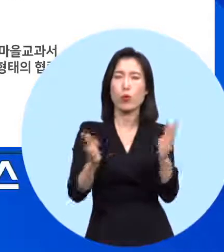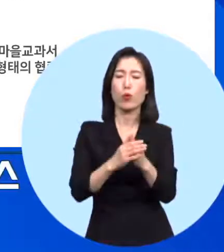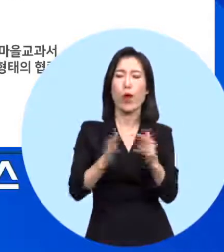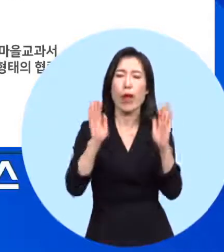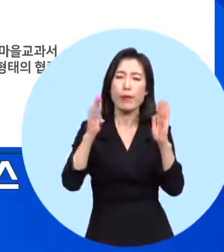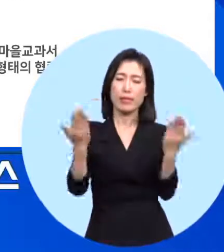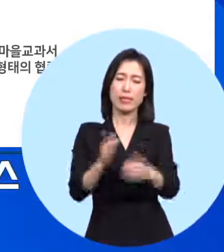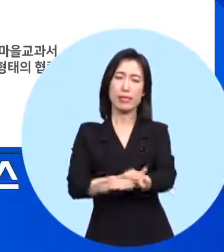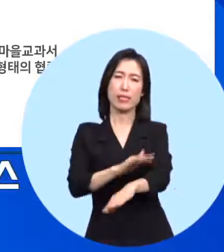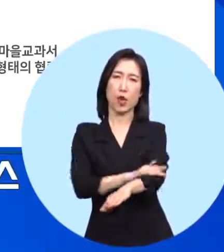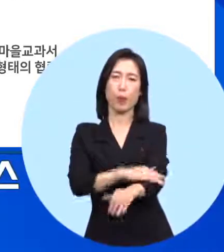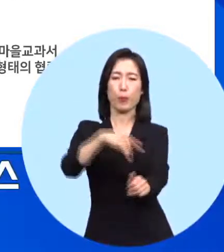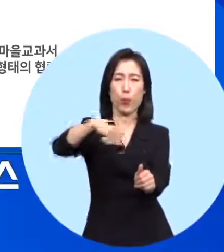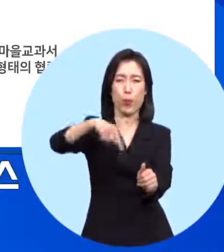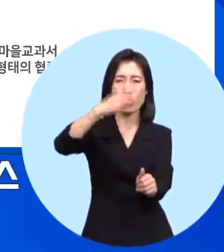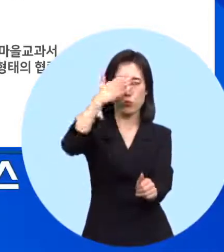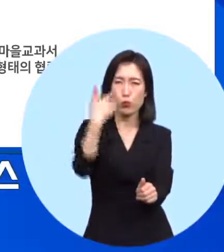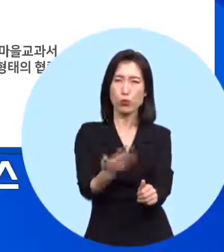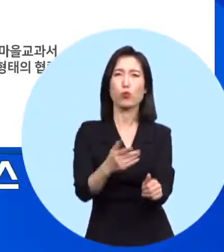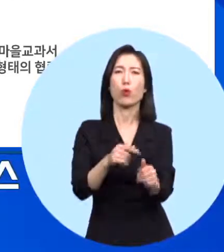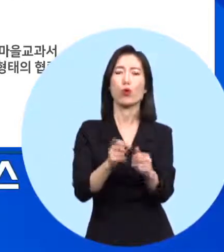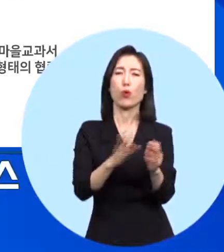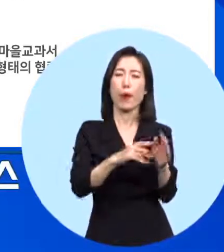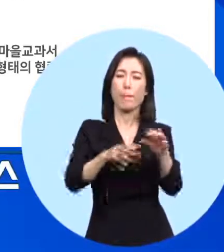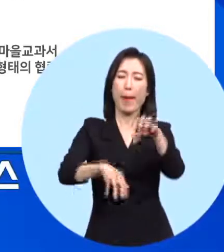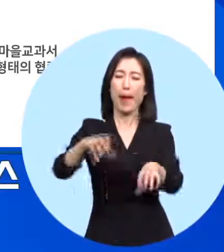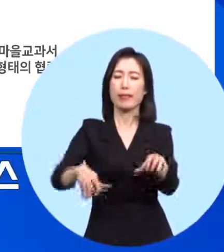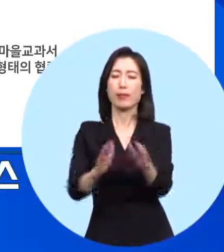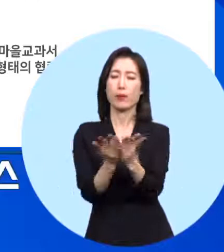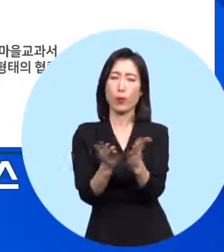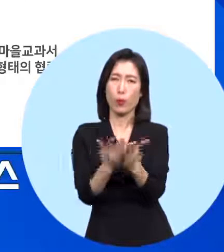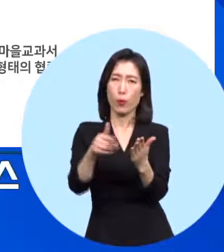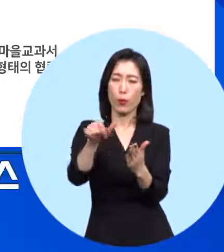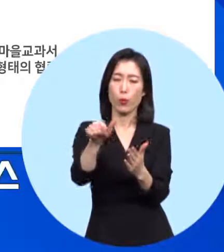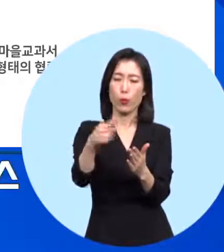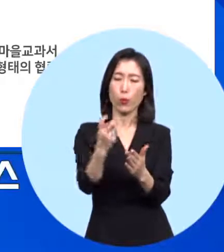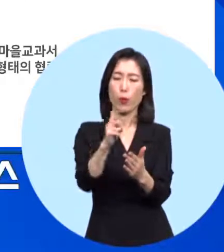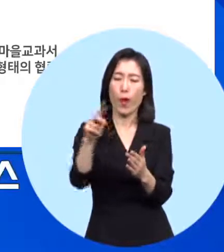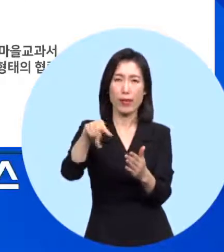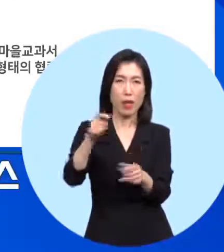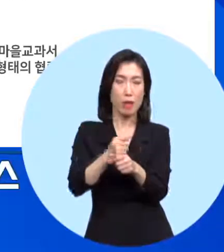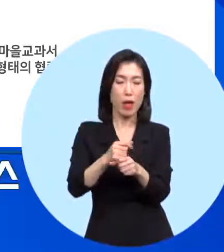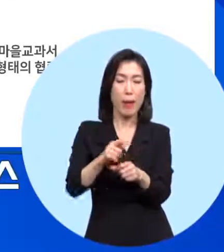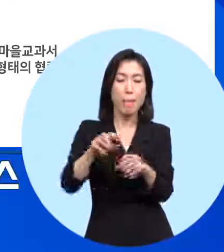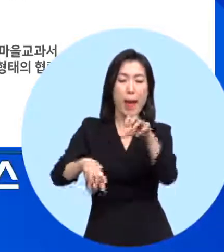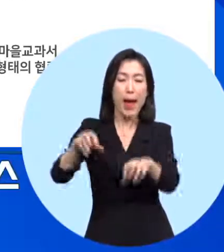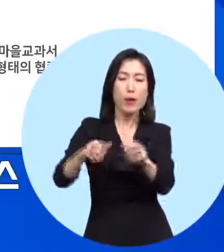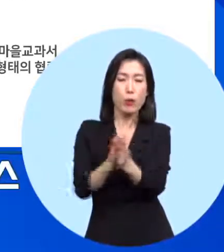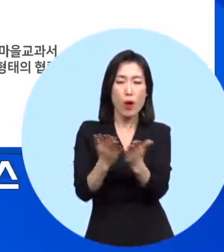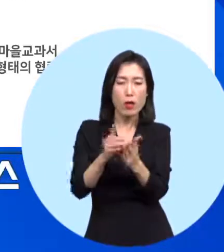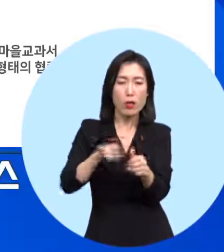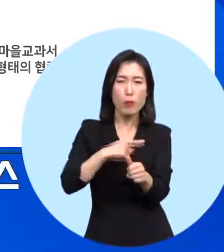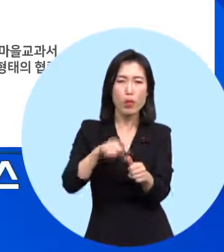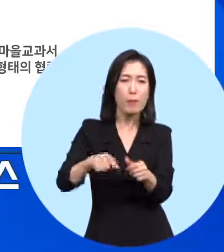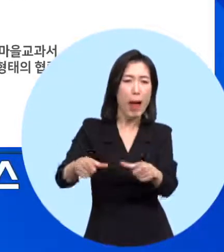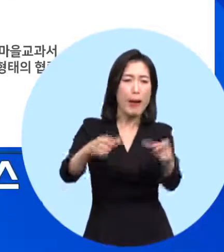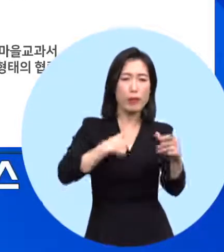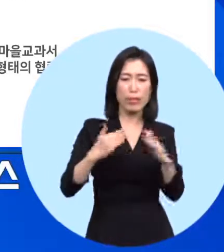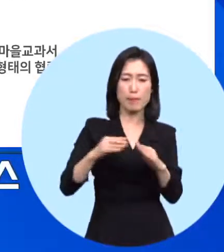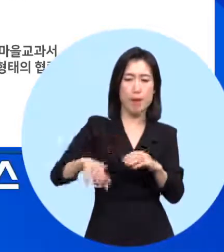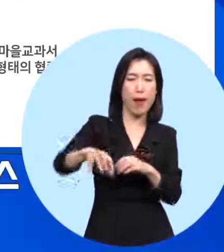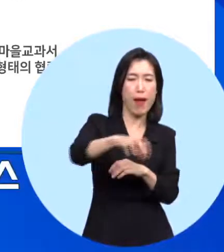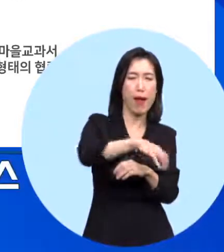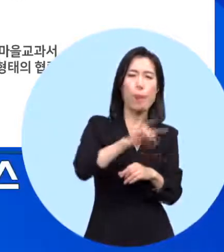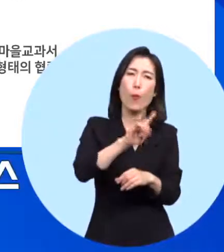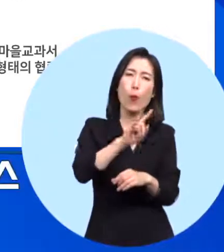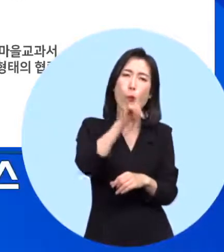하는 이런 거랄지 마을 교과서를 만들어서 그 지역에 대한 내용을 학교에서